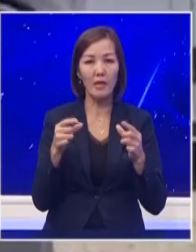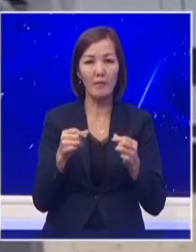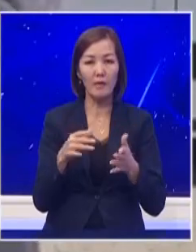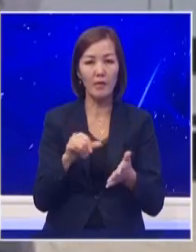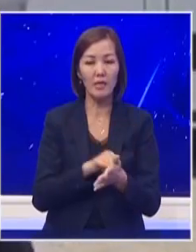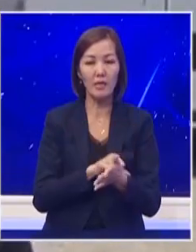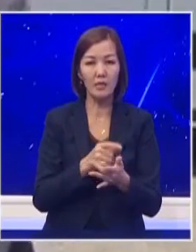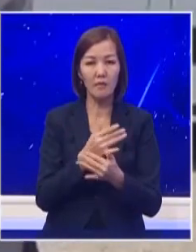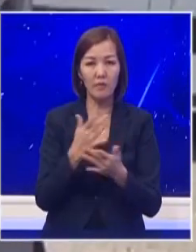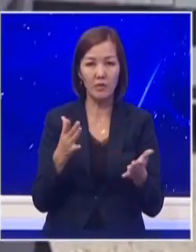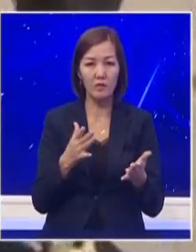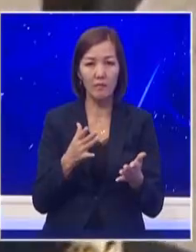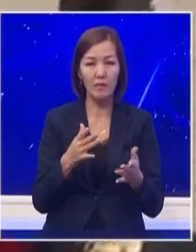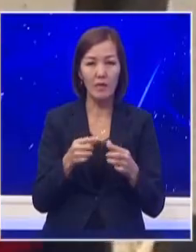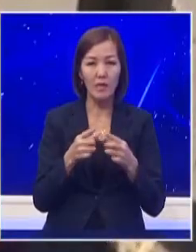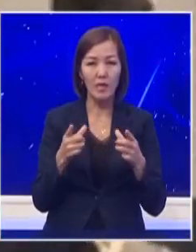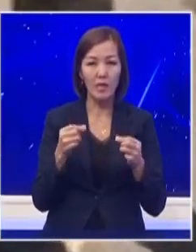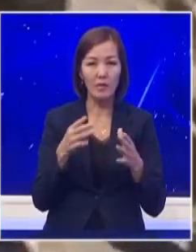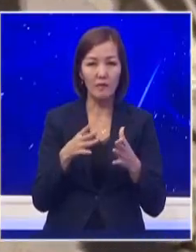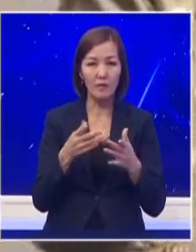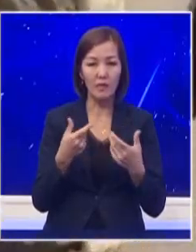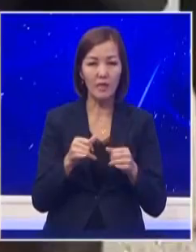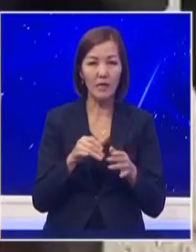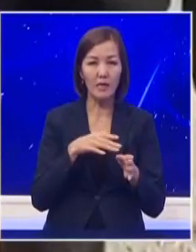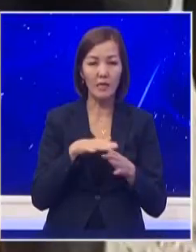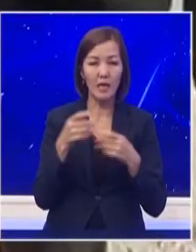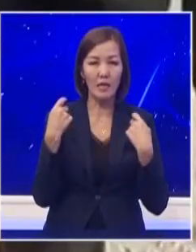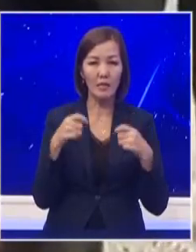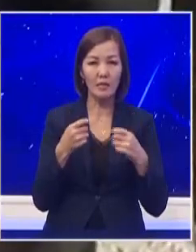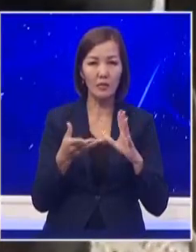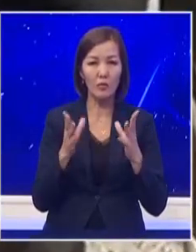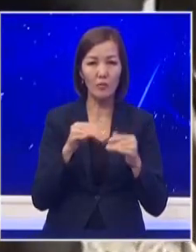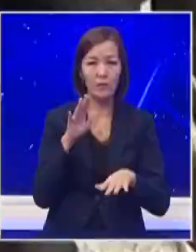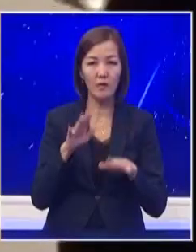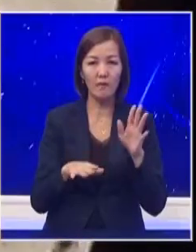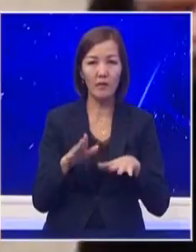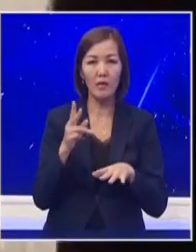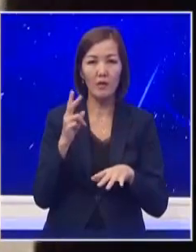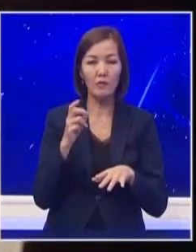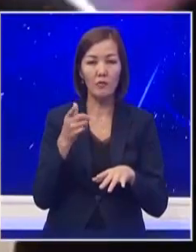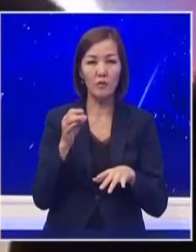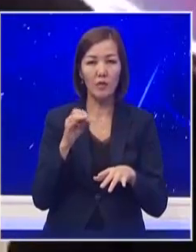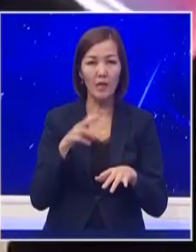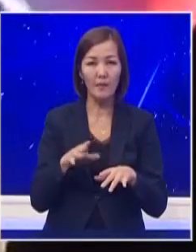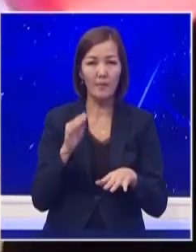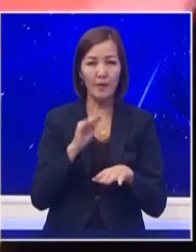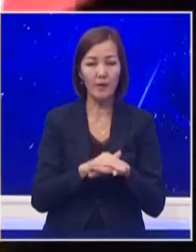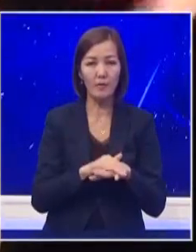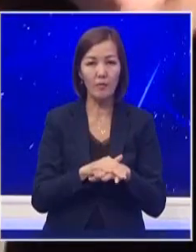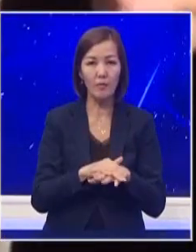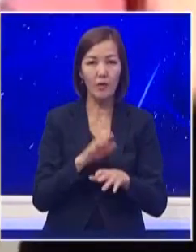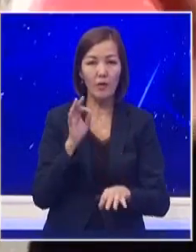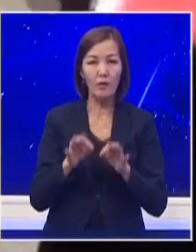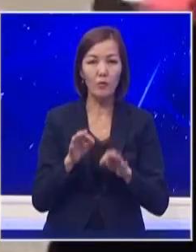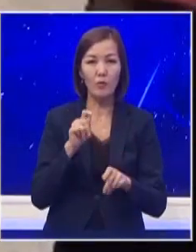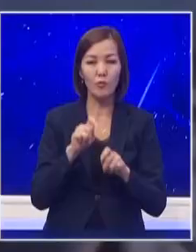пакетиков с наркотическими веществами расфасованными для реализации общий вес составил порядка 200 грамм по данному факту проводится